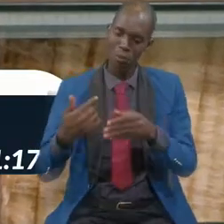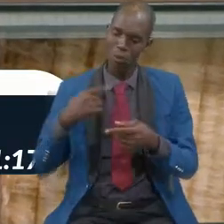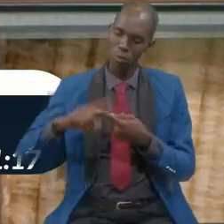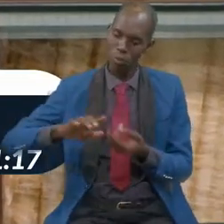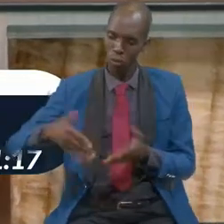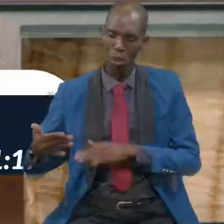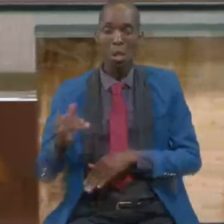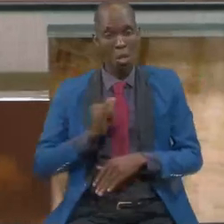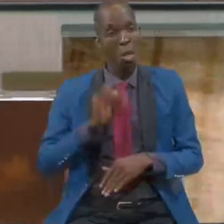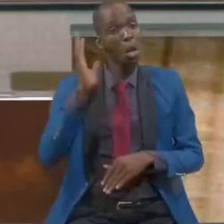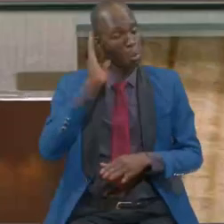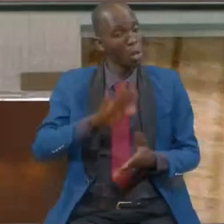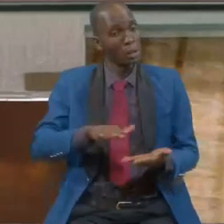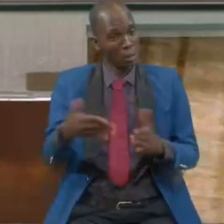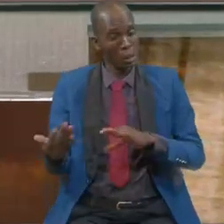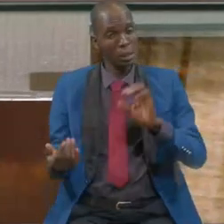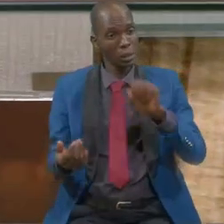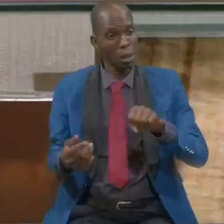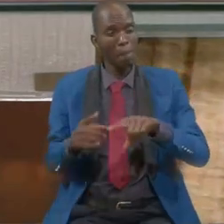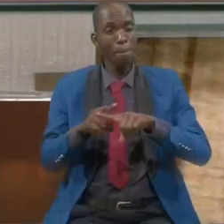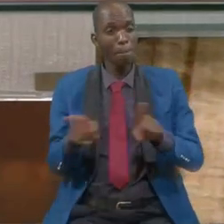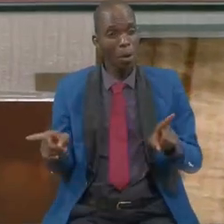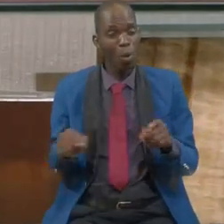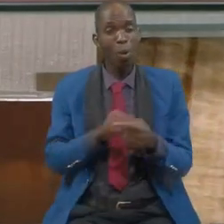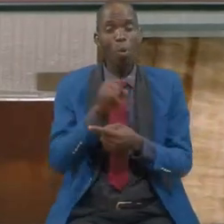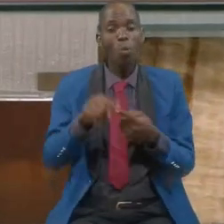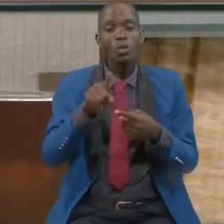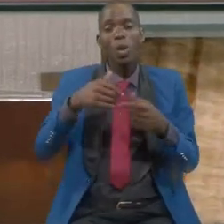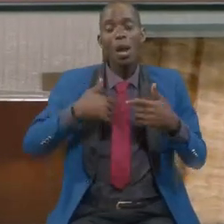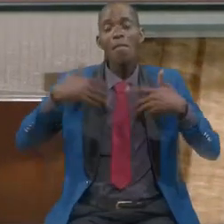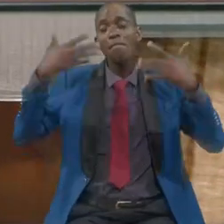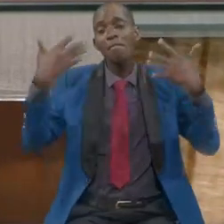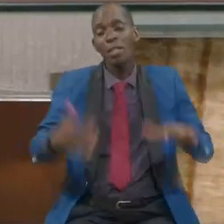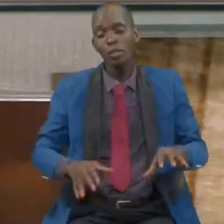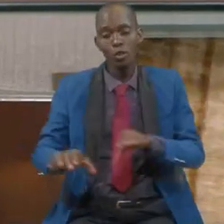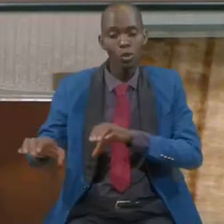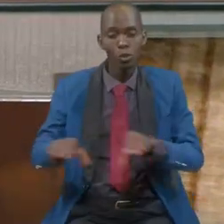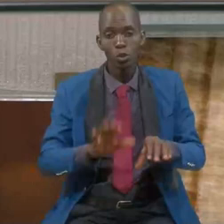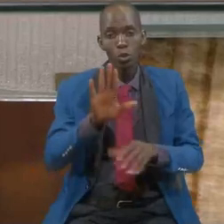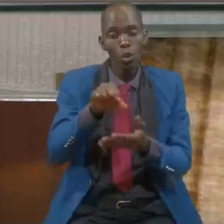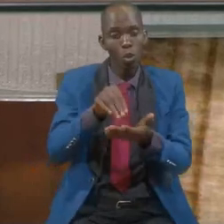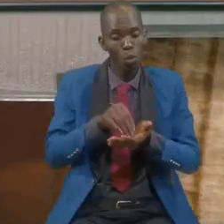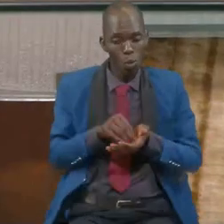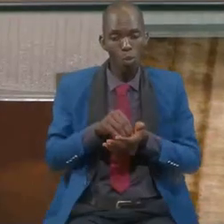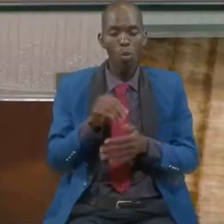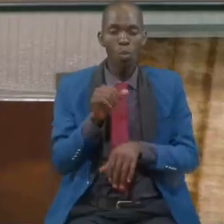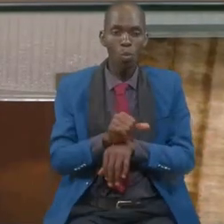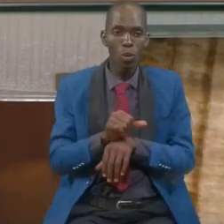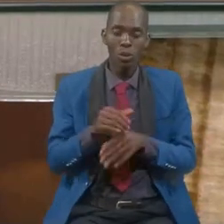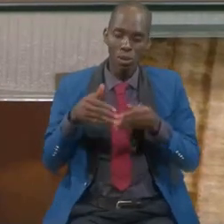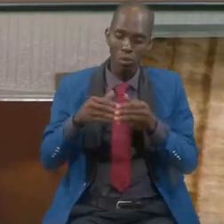je mourrai. Mais lorsque vous aurez fait ça, lorsque vous aurez fait votre